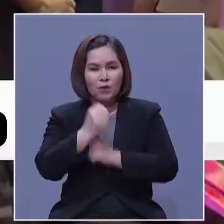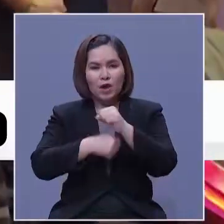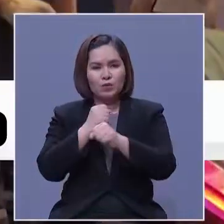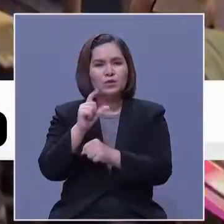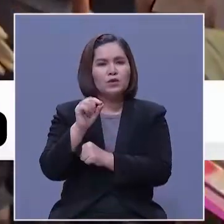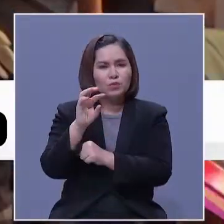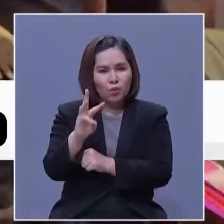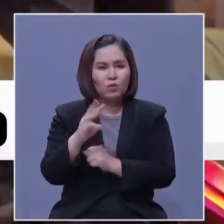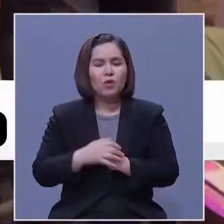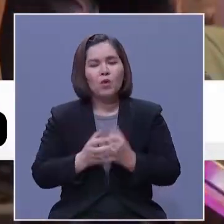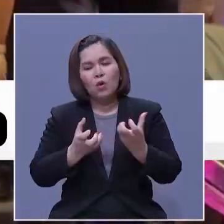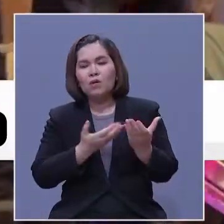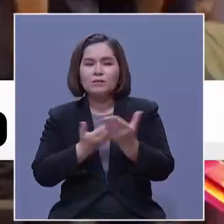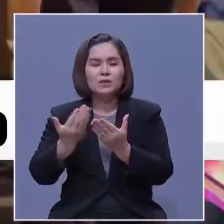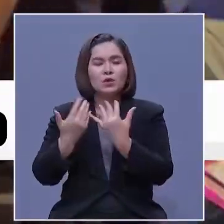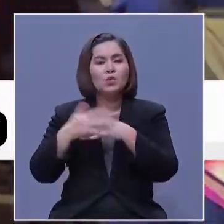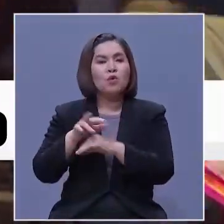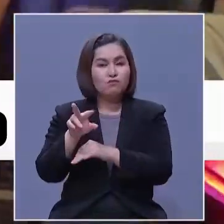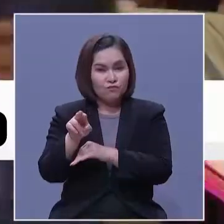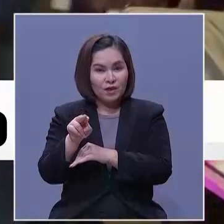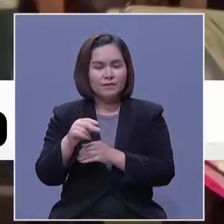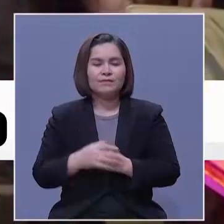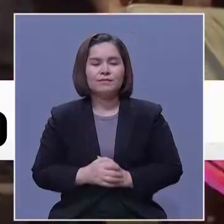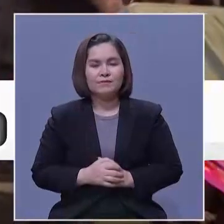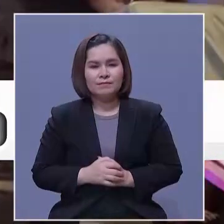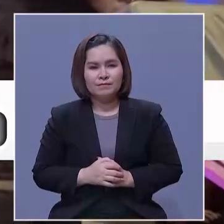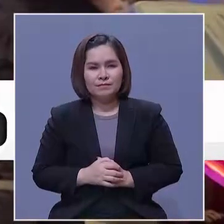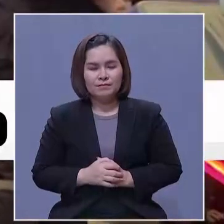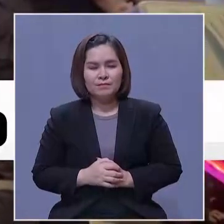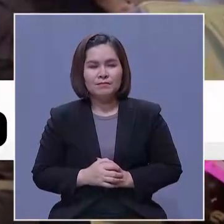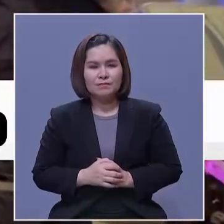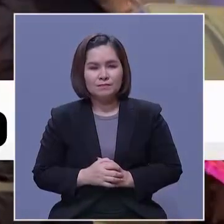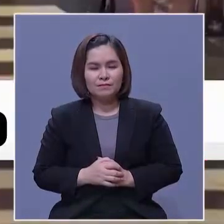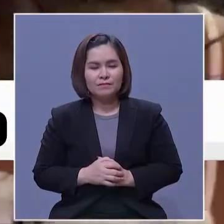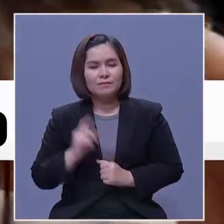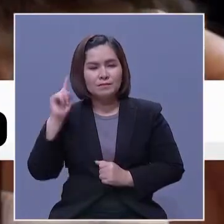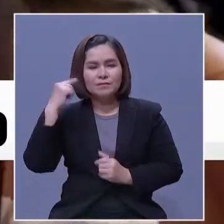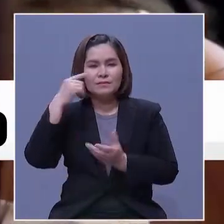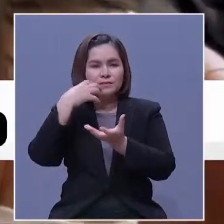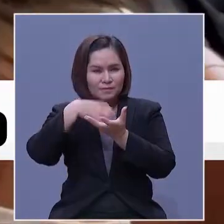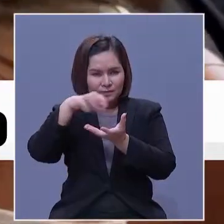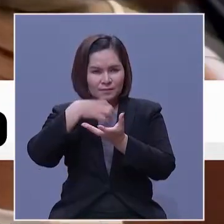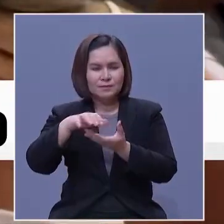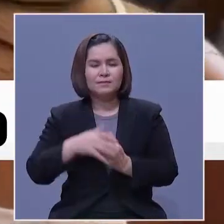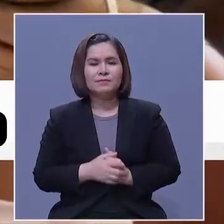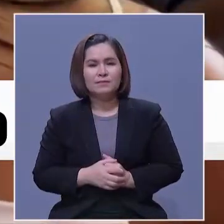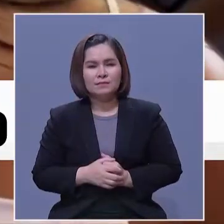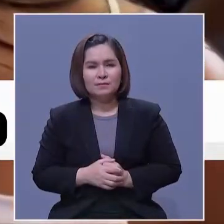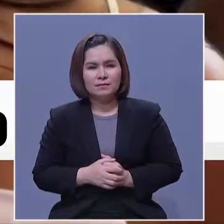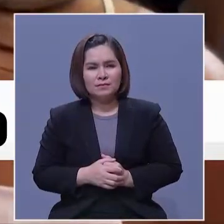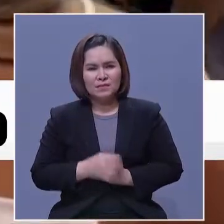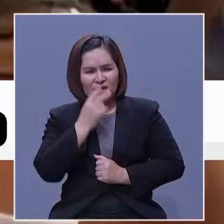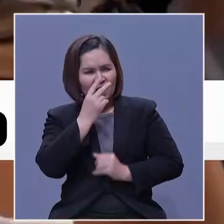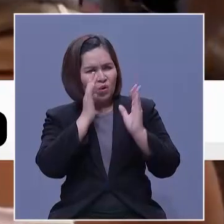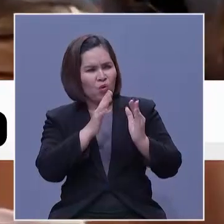ที่ตอนนั้นเนี่ยกำลังซื้อของกับแฟนอยู่ในช็อปแบรนด์เนมดังเนี่ยนะครับในช่วงเกิดเหตุเธอเล่าแบบนี้ครับว่าตอนเกิดเหตุเนี่ยเห็นคน